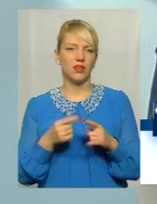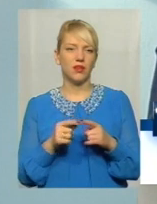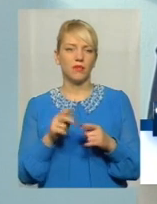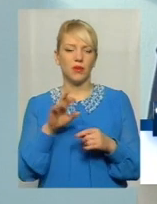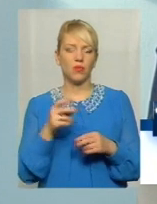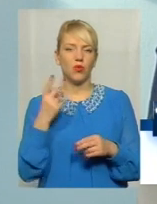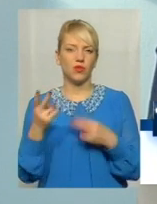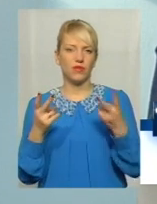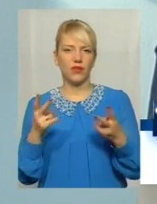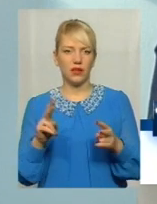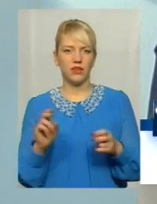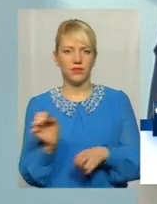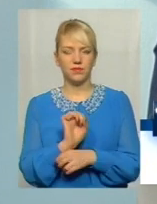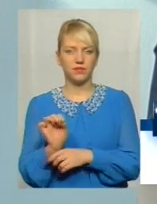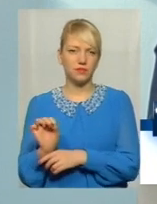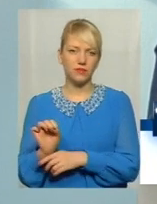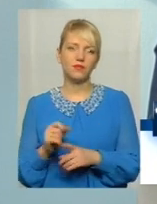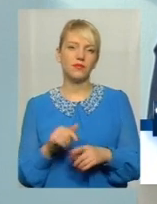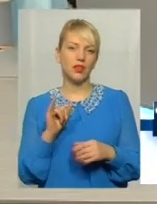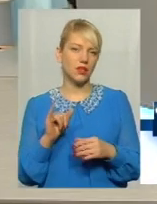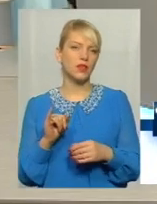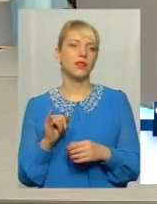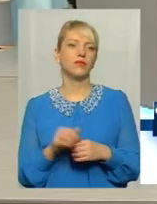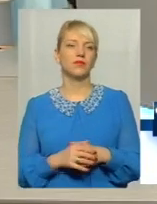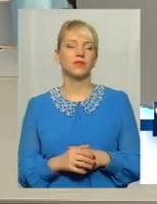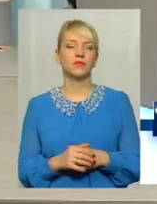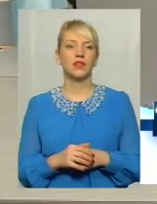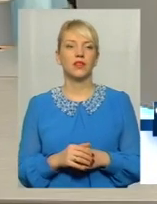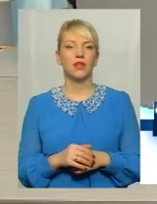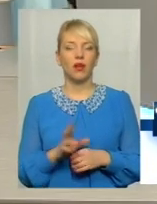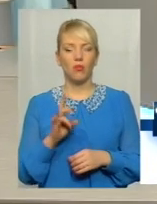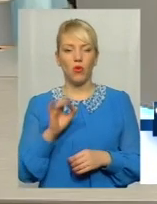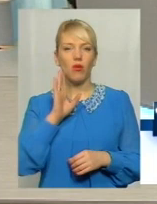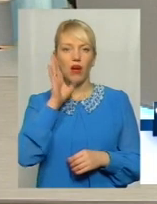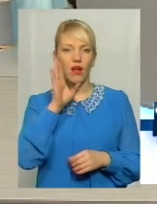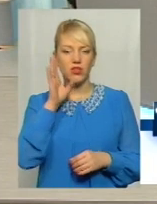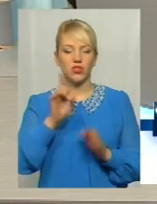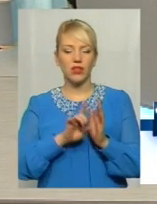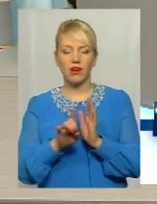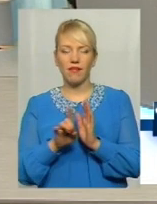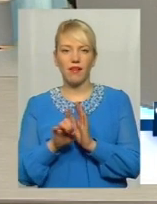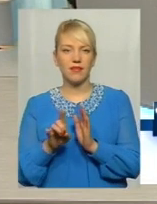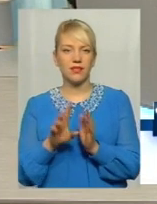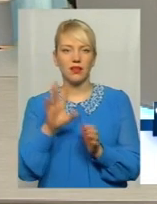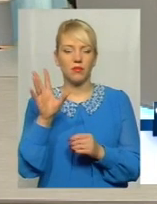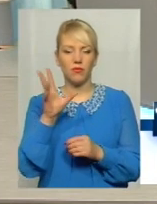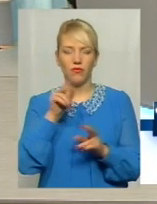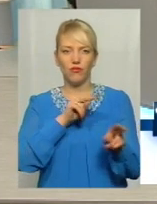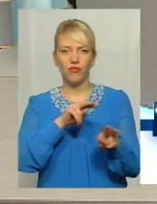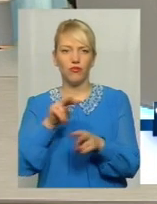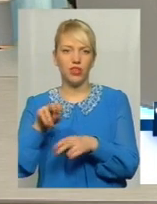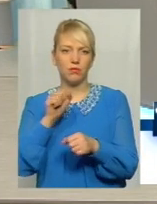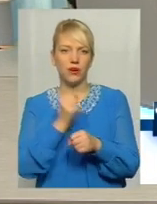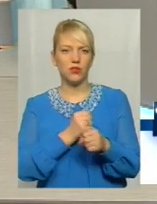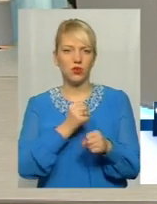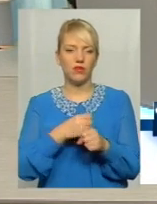дві транспортних засоби на маршрути. І по ранішніх рейсах ми працювали по всіх мікрорайонах, по